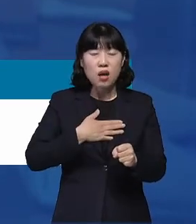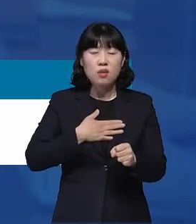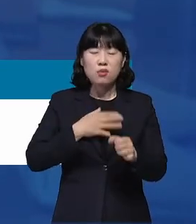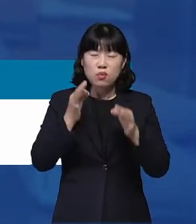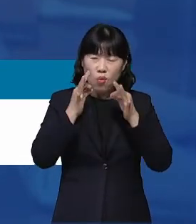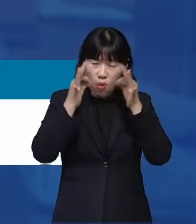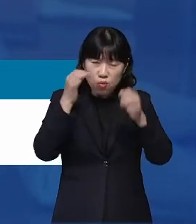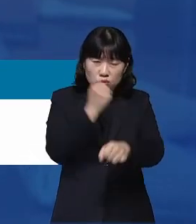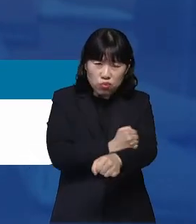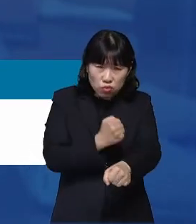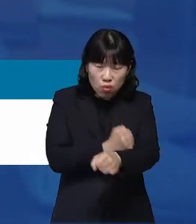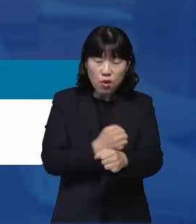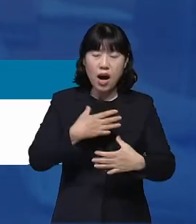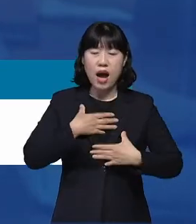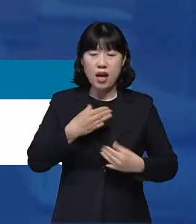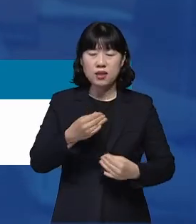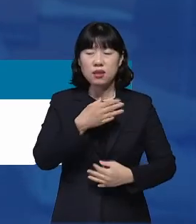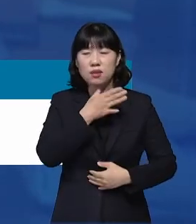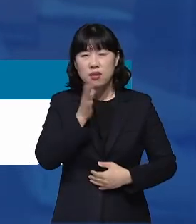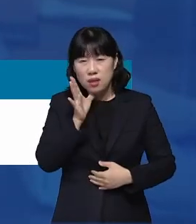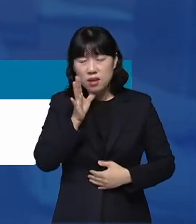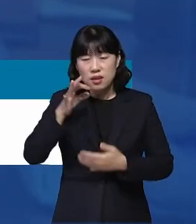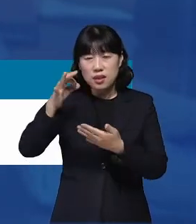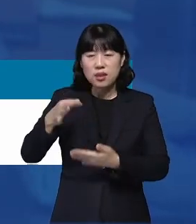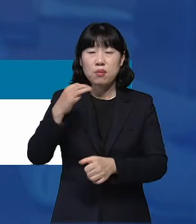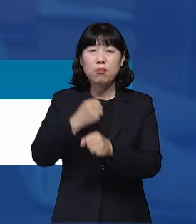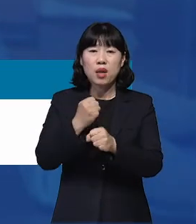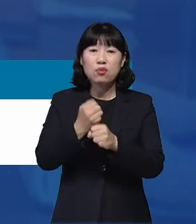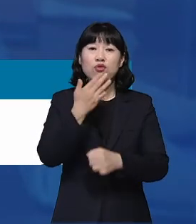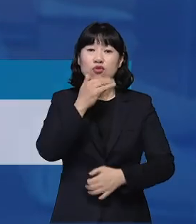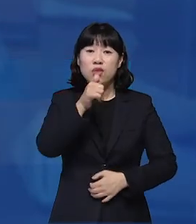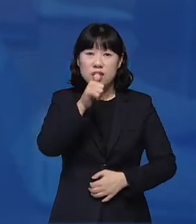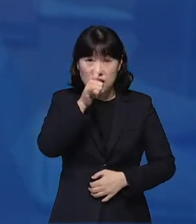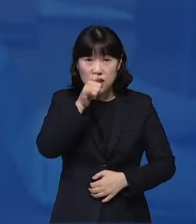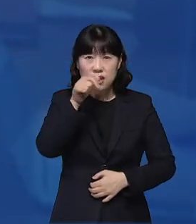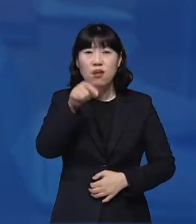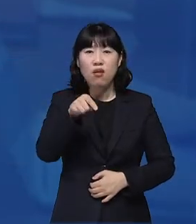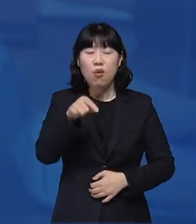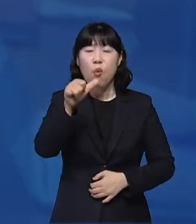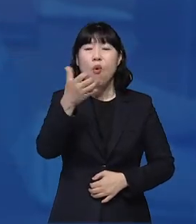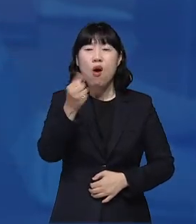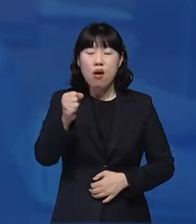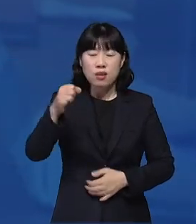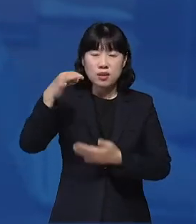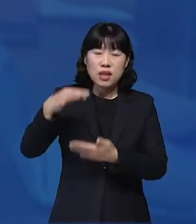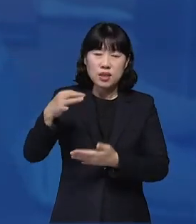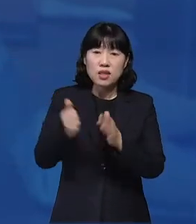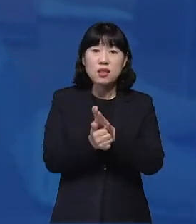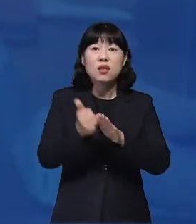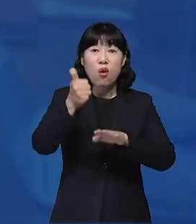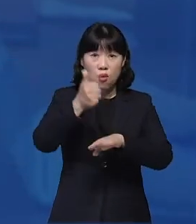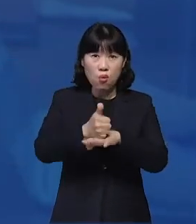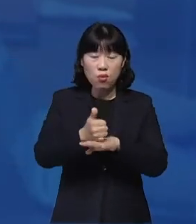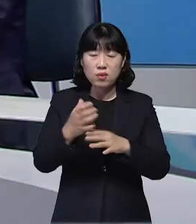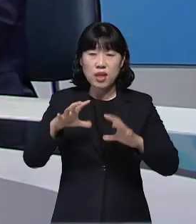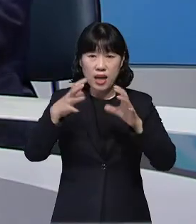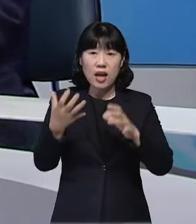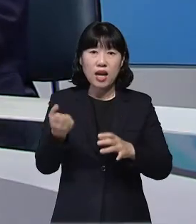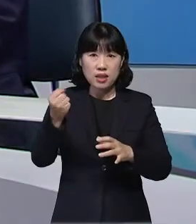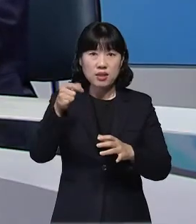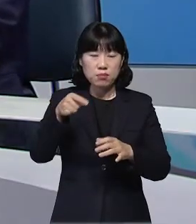노력으로 안정적인 노후를 말할 수 있다 이게 박용진 이 말씀드리는 국민 옥 짜서 성공시 되구요 근데 국부펀드 가 만들어나갈